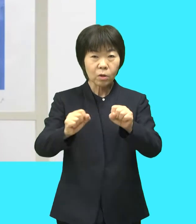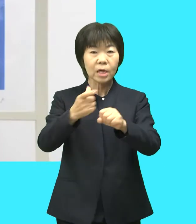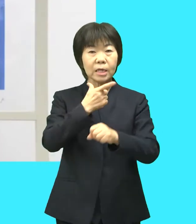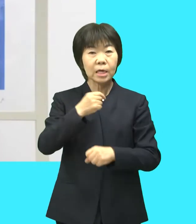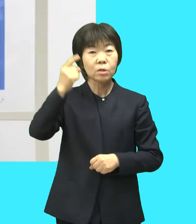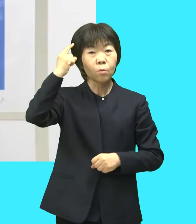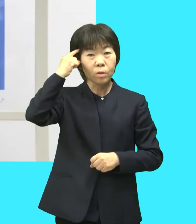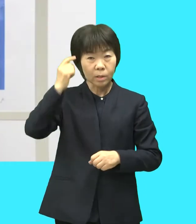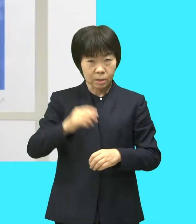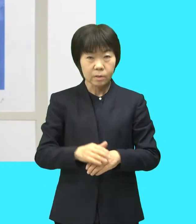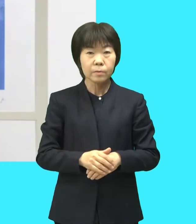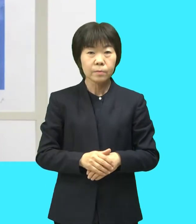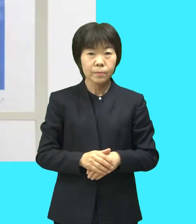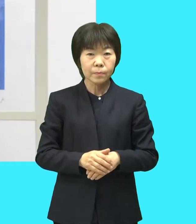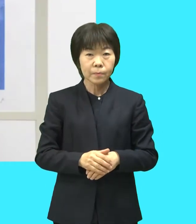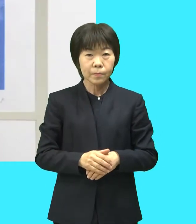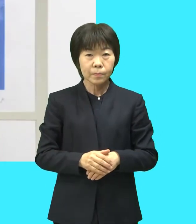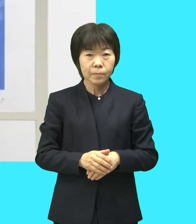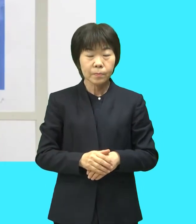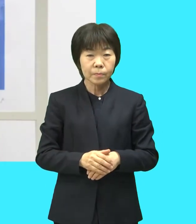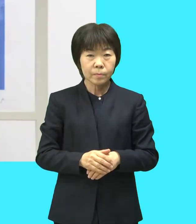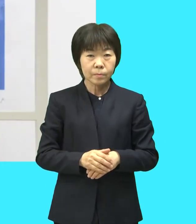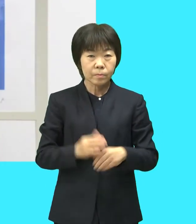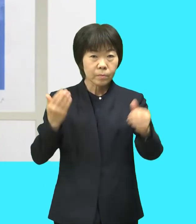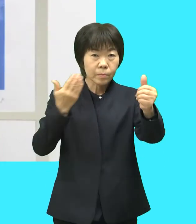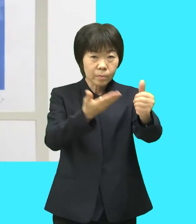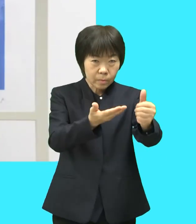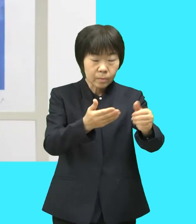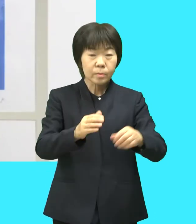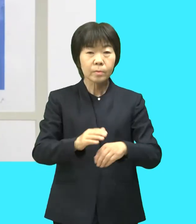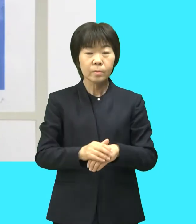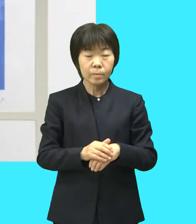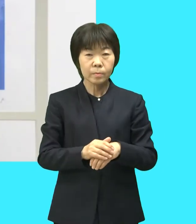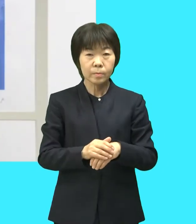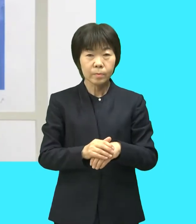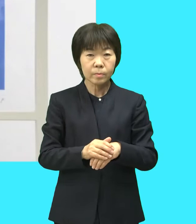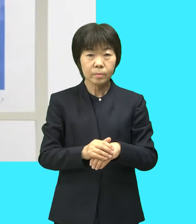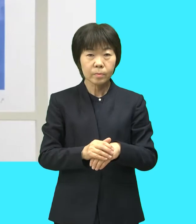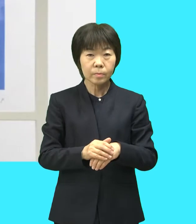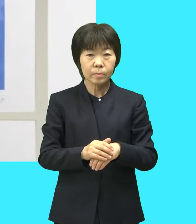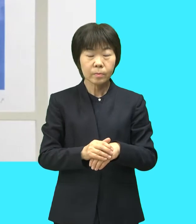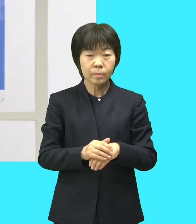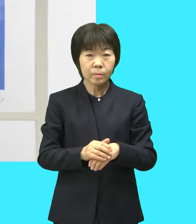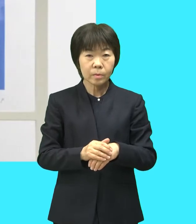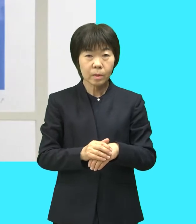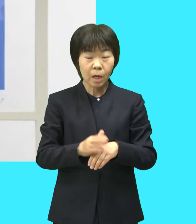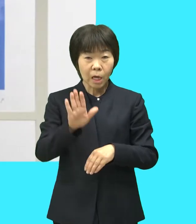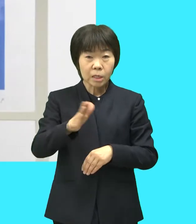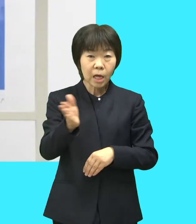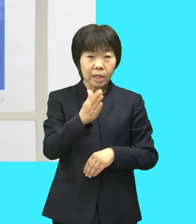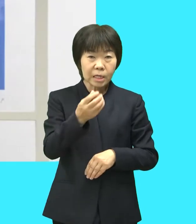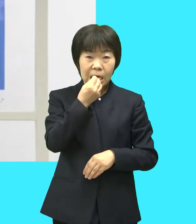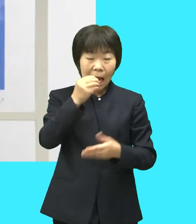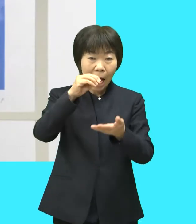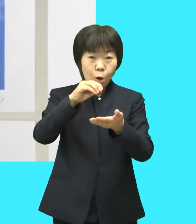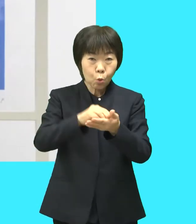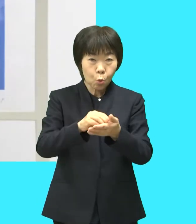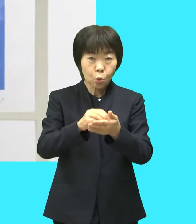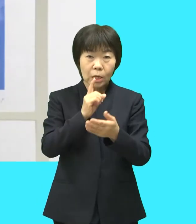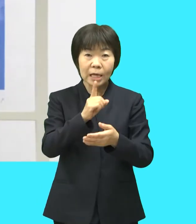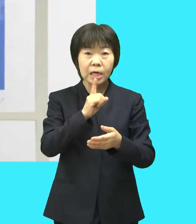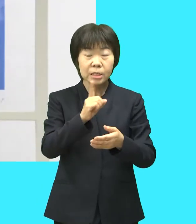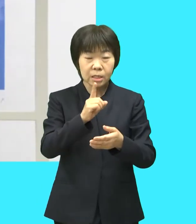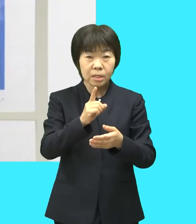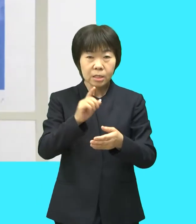と思います。 それと一点ちょっと話変わるんですけれども、昨今ハンコの話がですね、